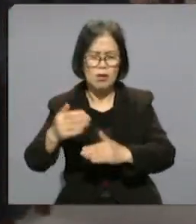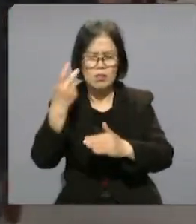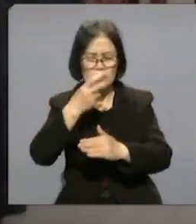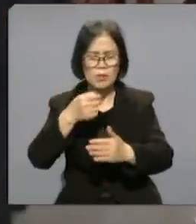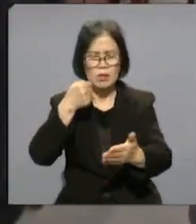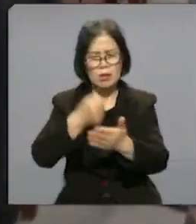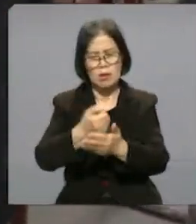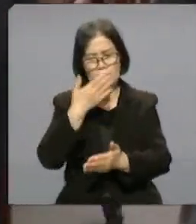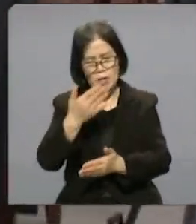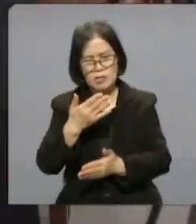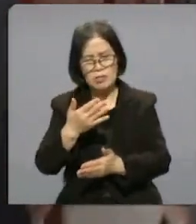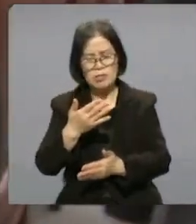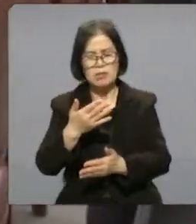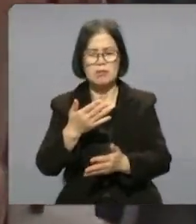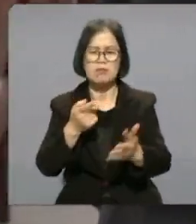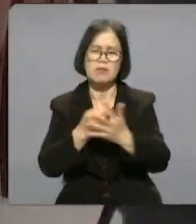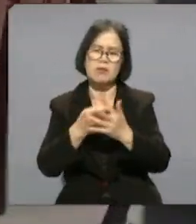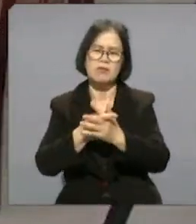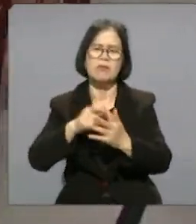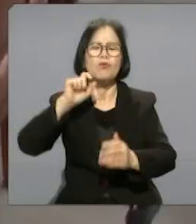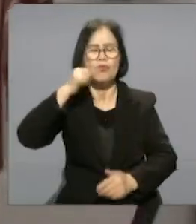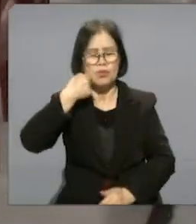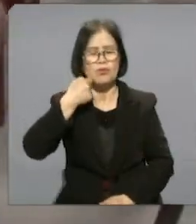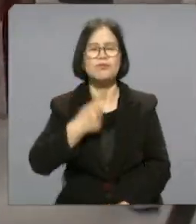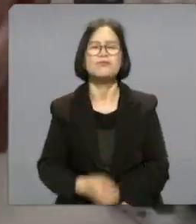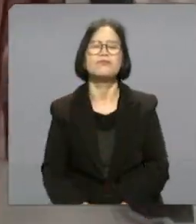의결될 수 있을지 예측할 수 없는 상황.